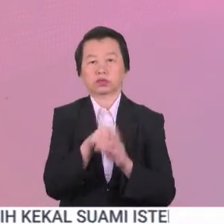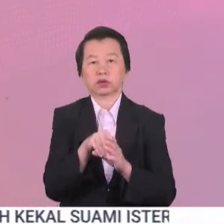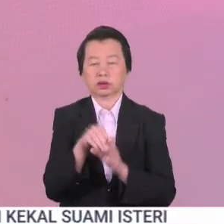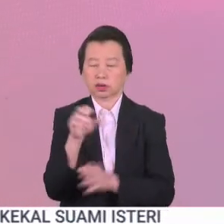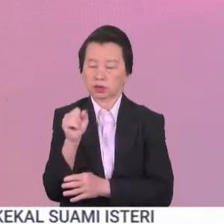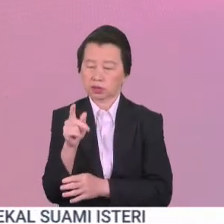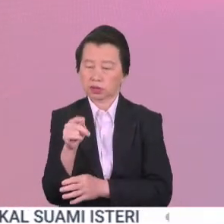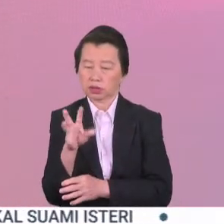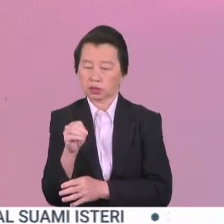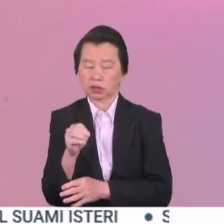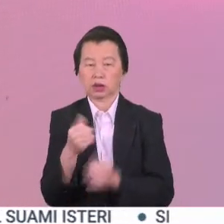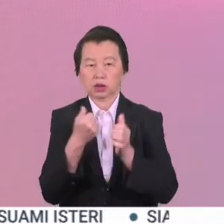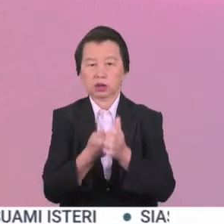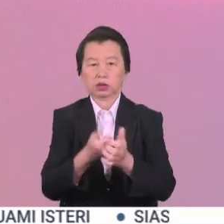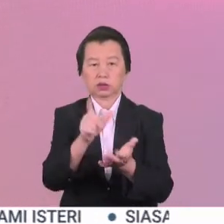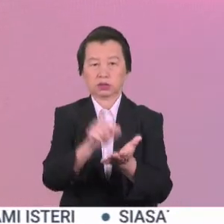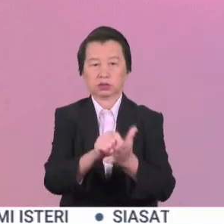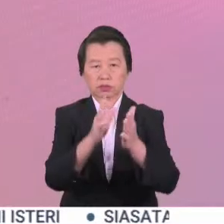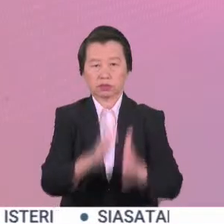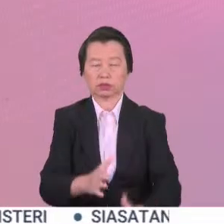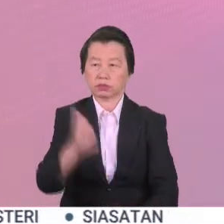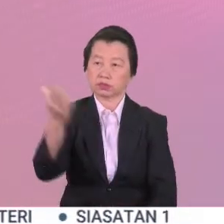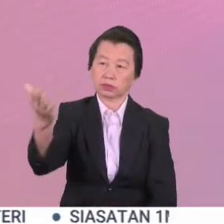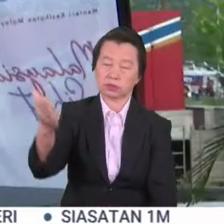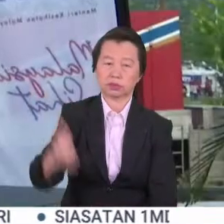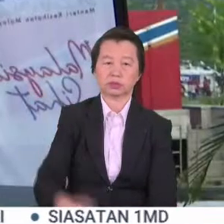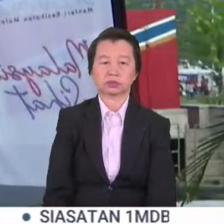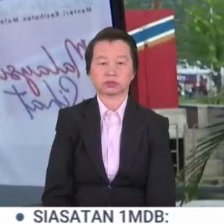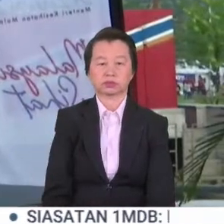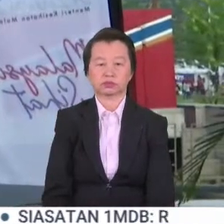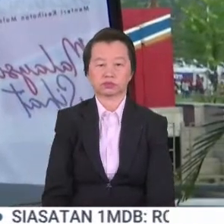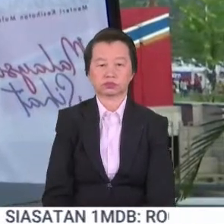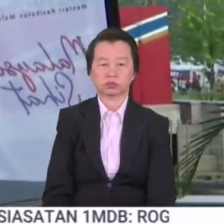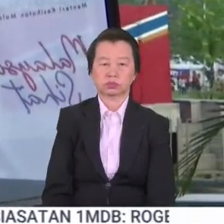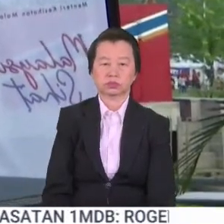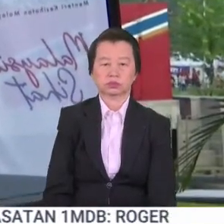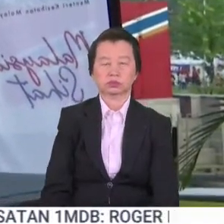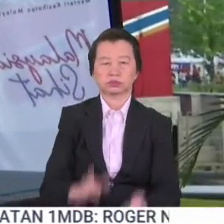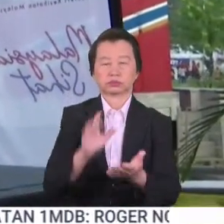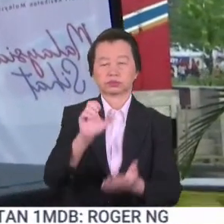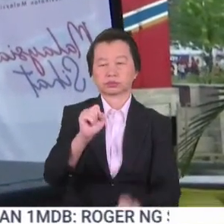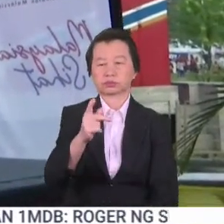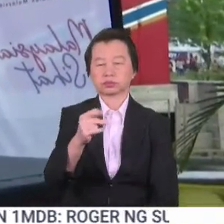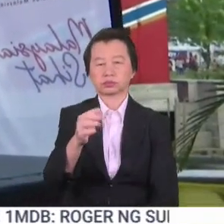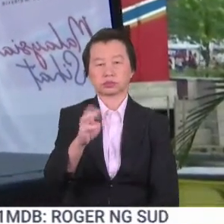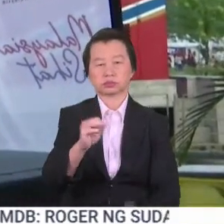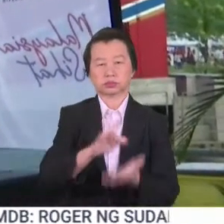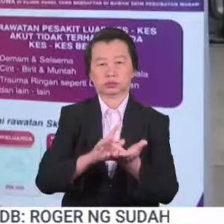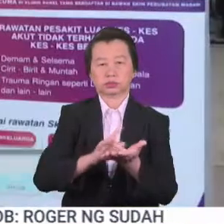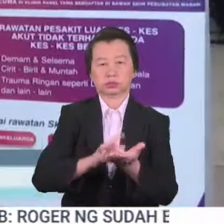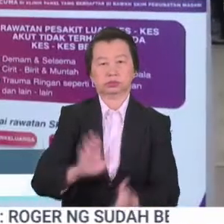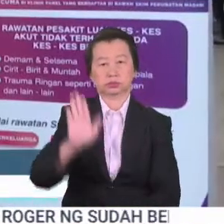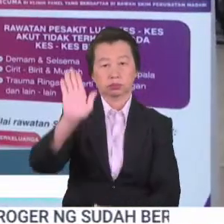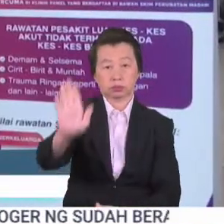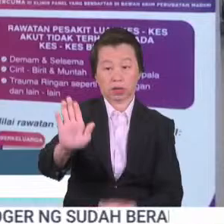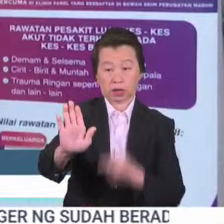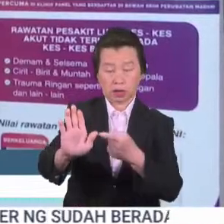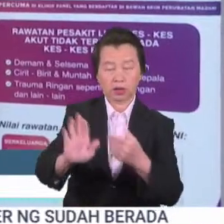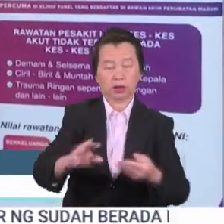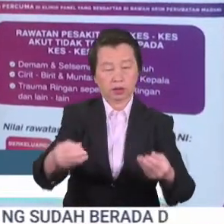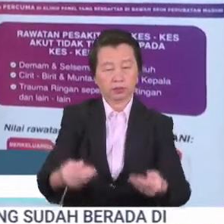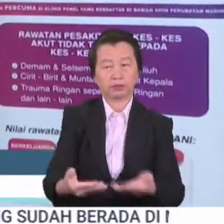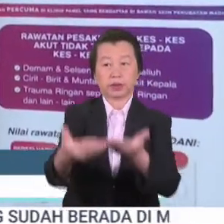itu ikuti laporan wartawan Nur shahana Kamaruddin skim perubatan Madani yang diperkenal memberi